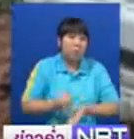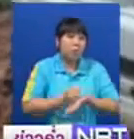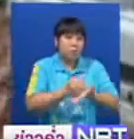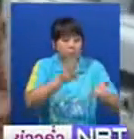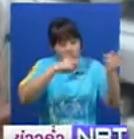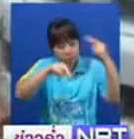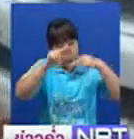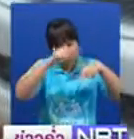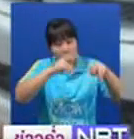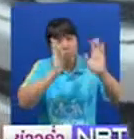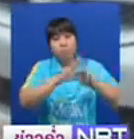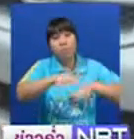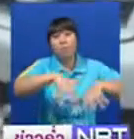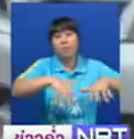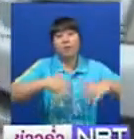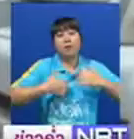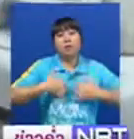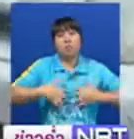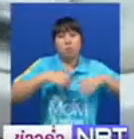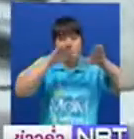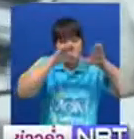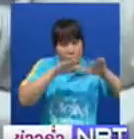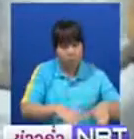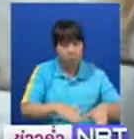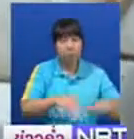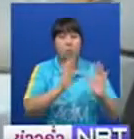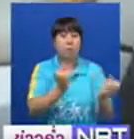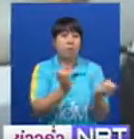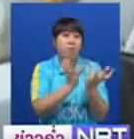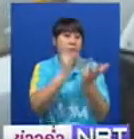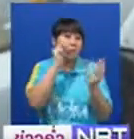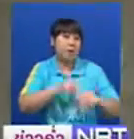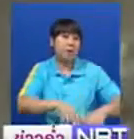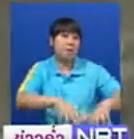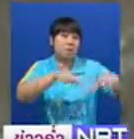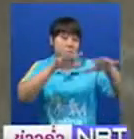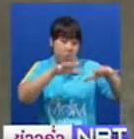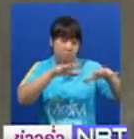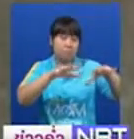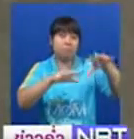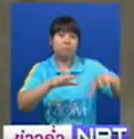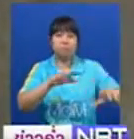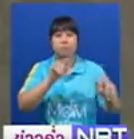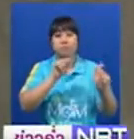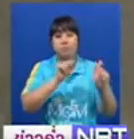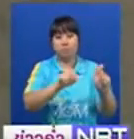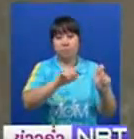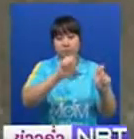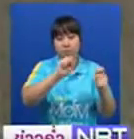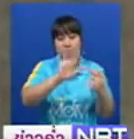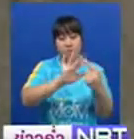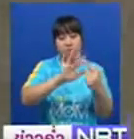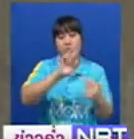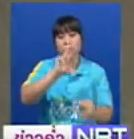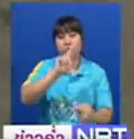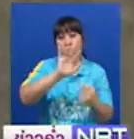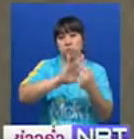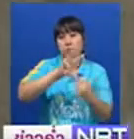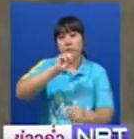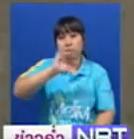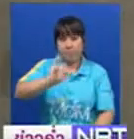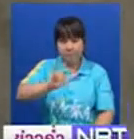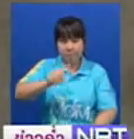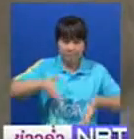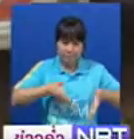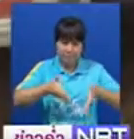ร้อนให้ชาวบ้านในพื้นที่ประสบอุทกภัยที่บ้านศพโขงตำบลแม่สวดอำเภอศพเมยที่ตลอดเส้นทางเป็